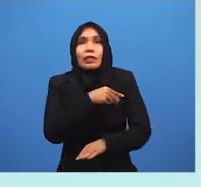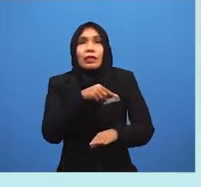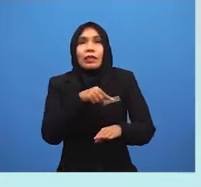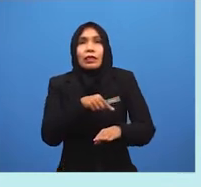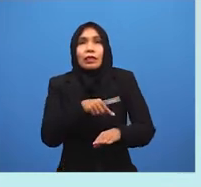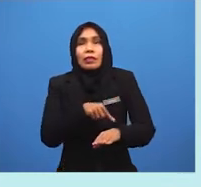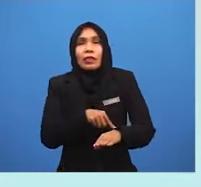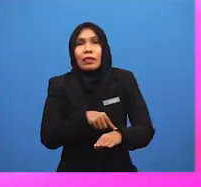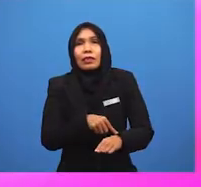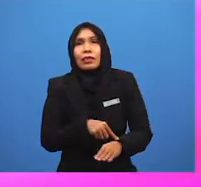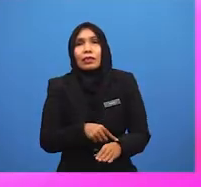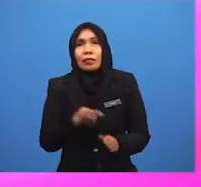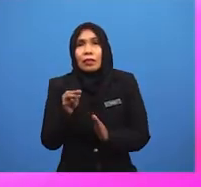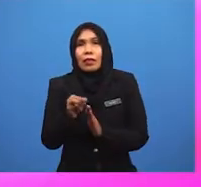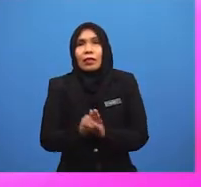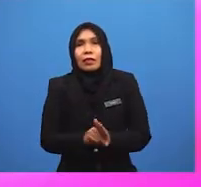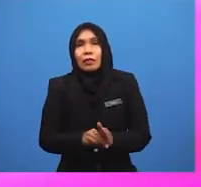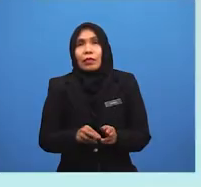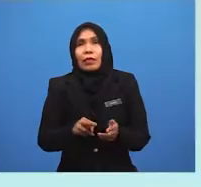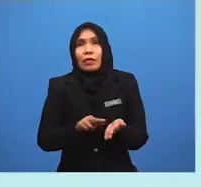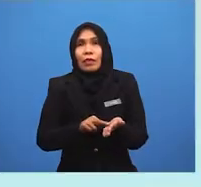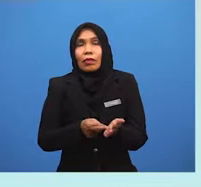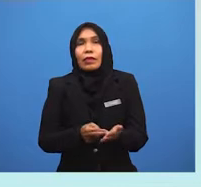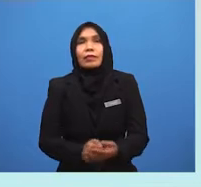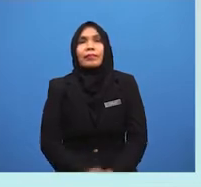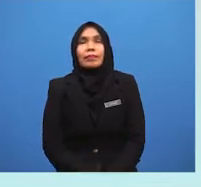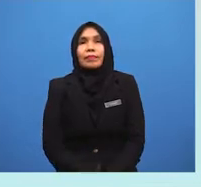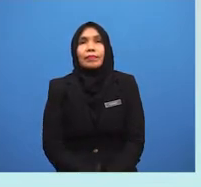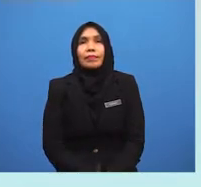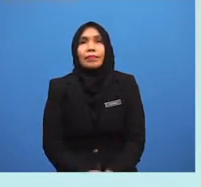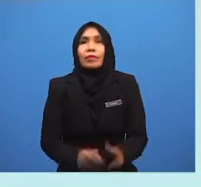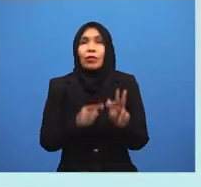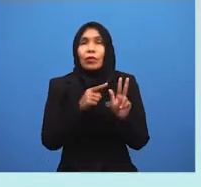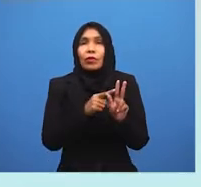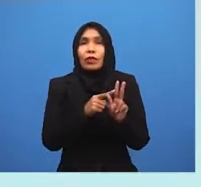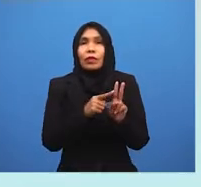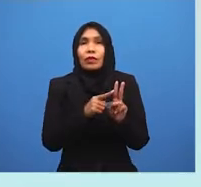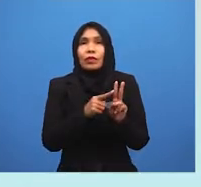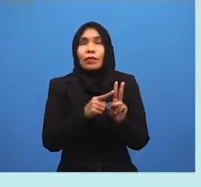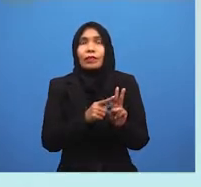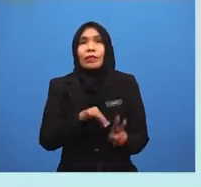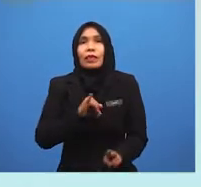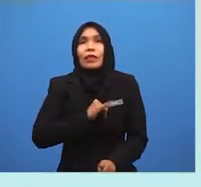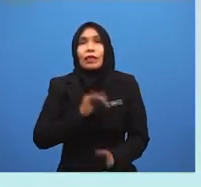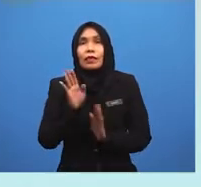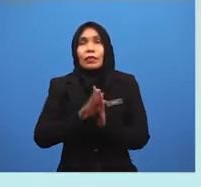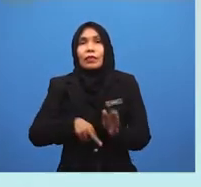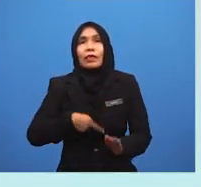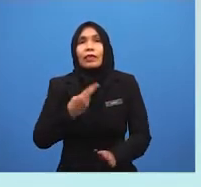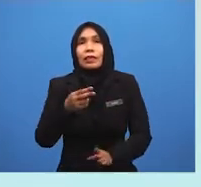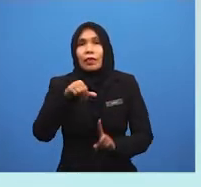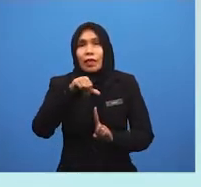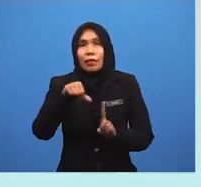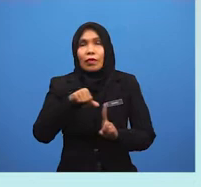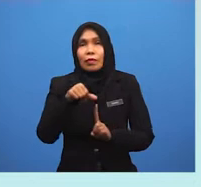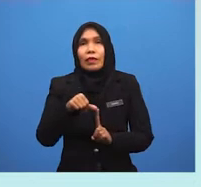menerima rawatan. Soalan kedua. Saya berasa ruang kosong